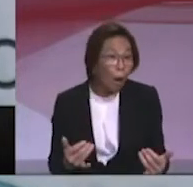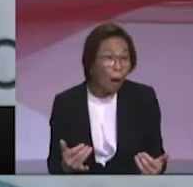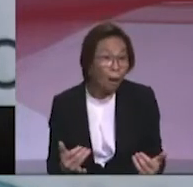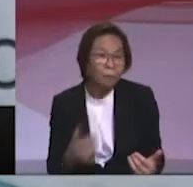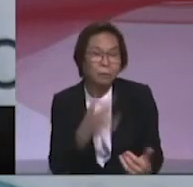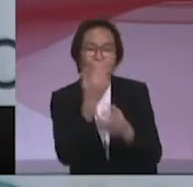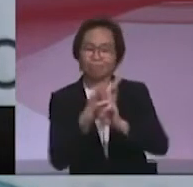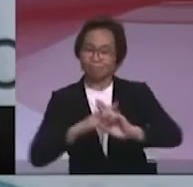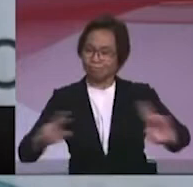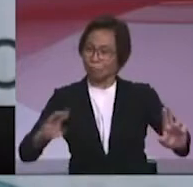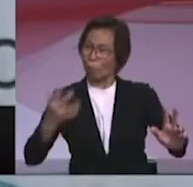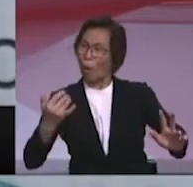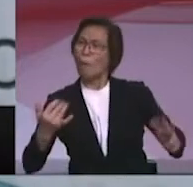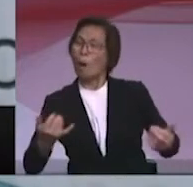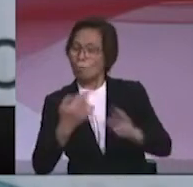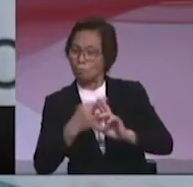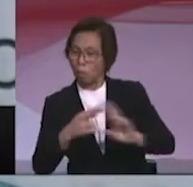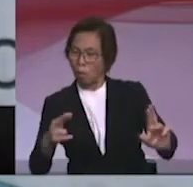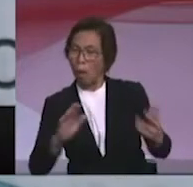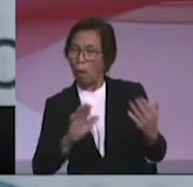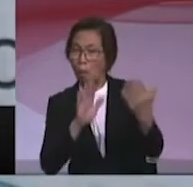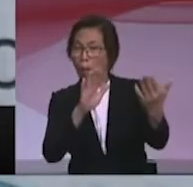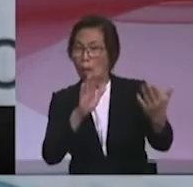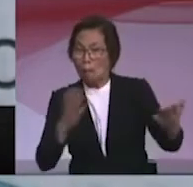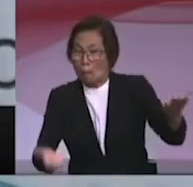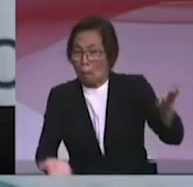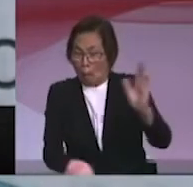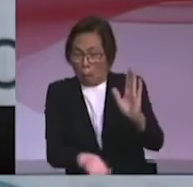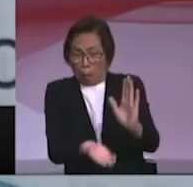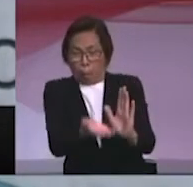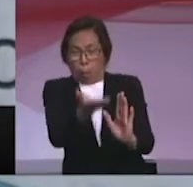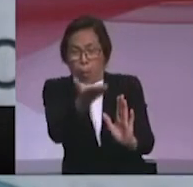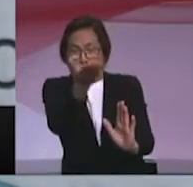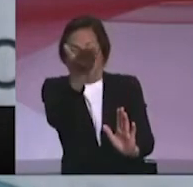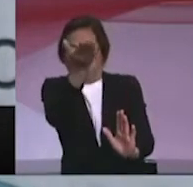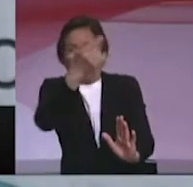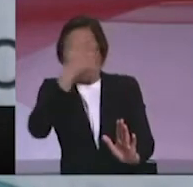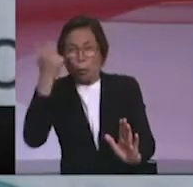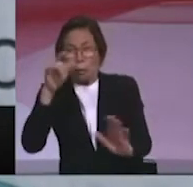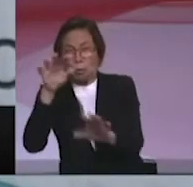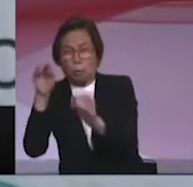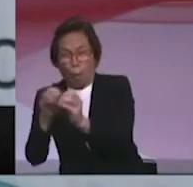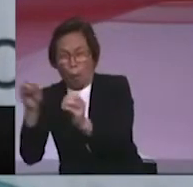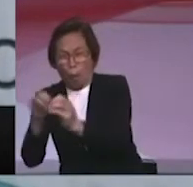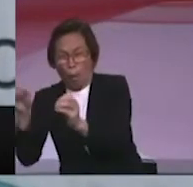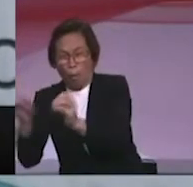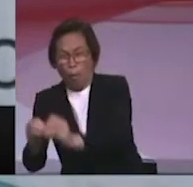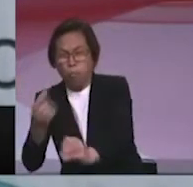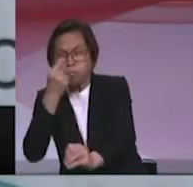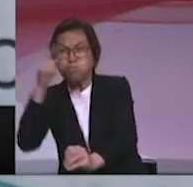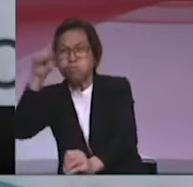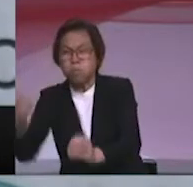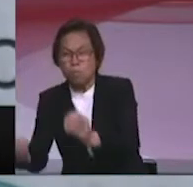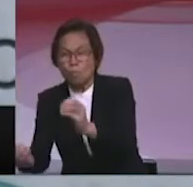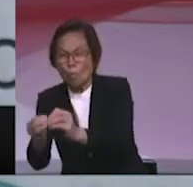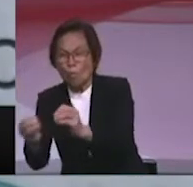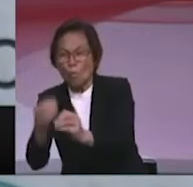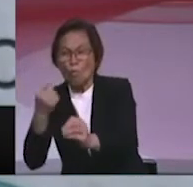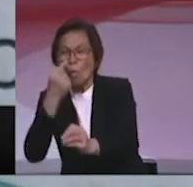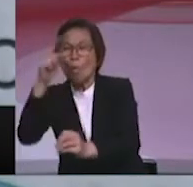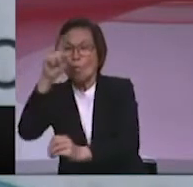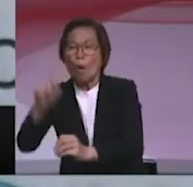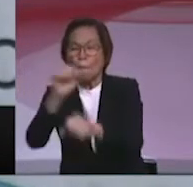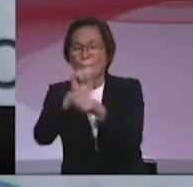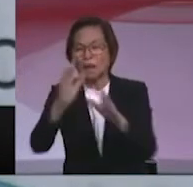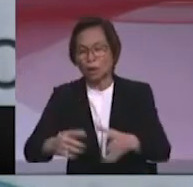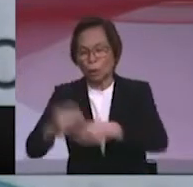langkah kesiapsiagaan bagi menghadapi isu peningkatan kes susulan perluasan saringan dalam kalangan pekerja warga asing